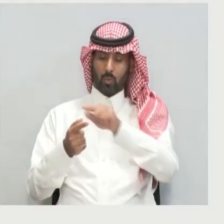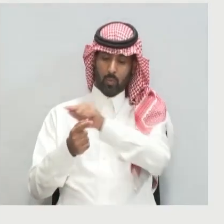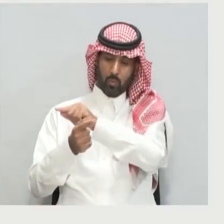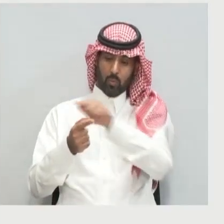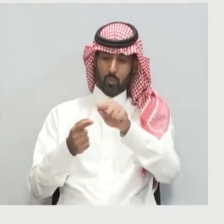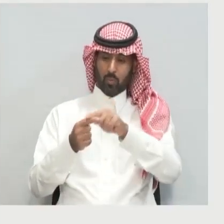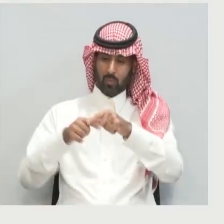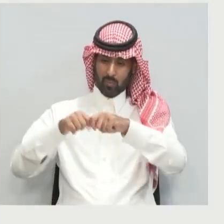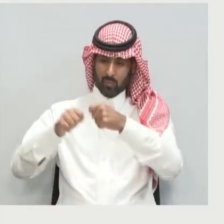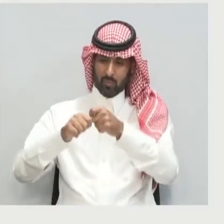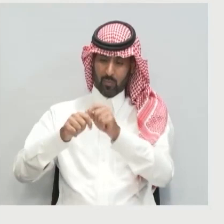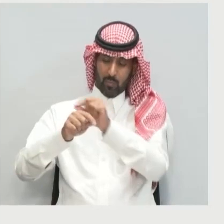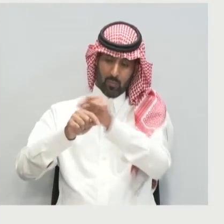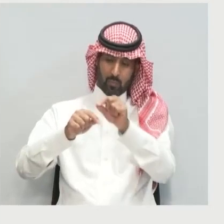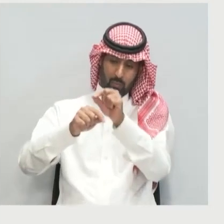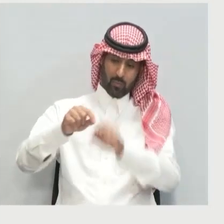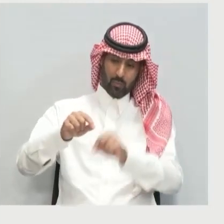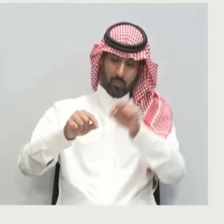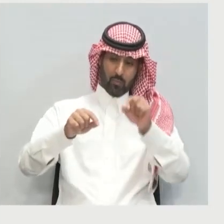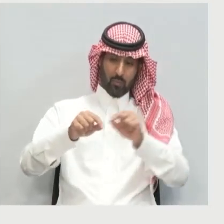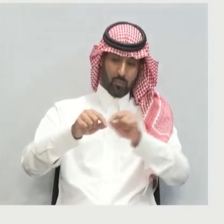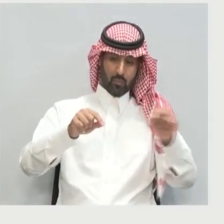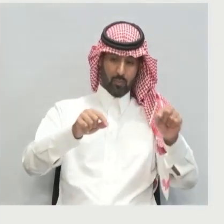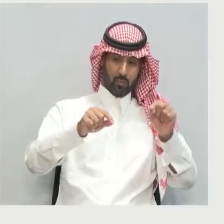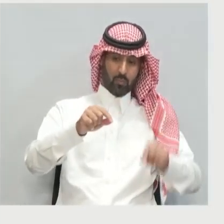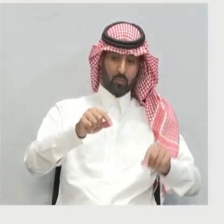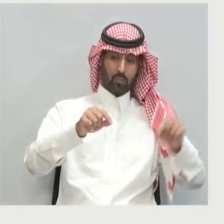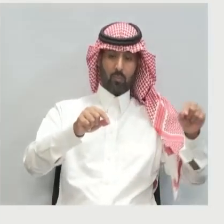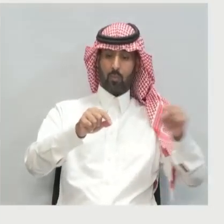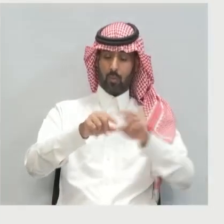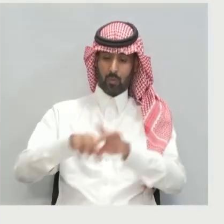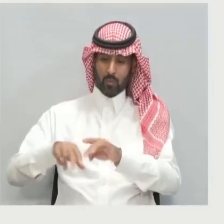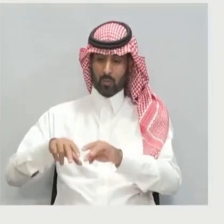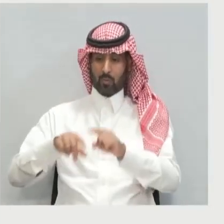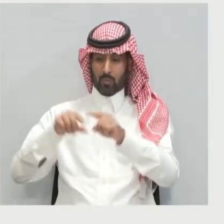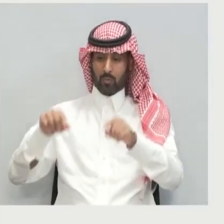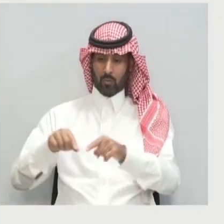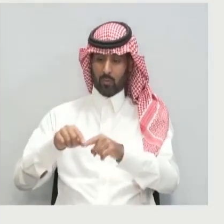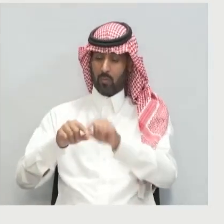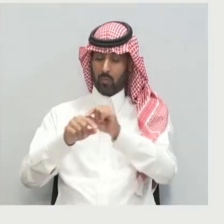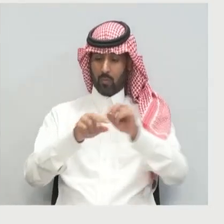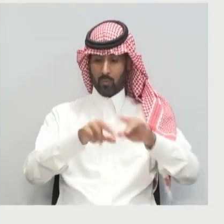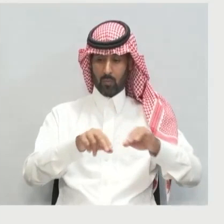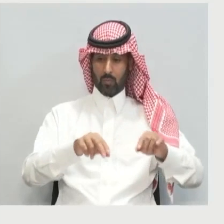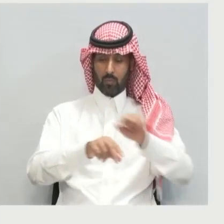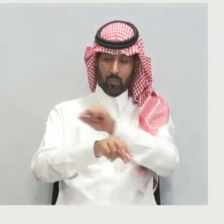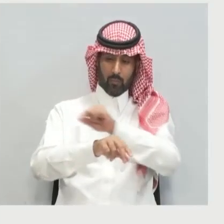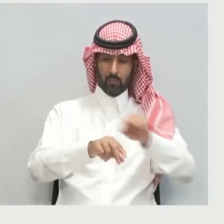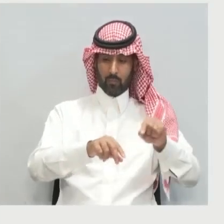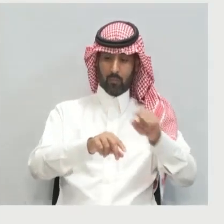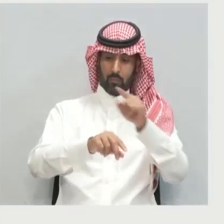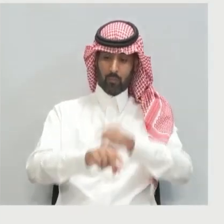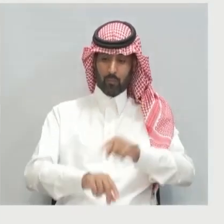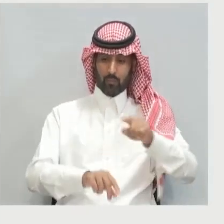العقد متصله بكابل واحد مثلا لاحظ مجموعه من الاجهزه تمت اتصالها بكابل